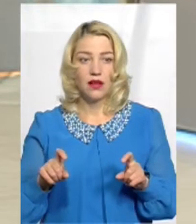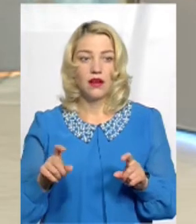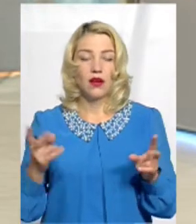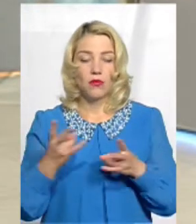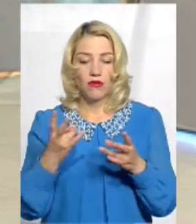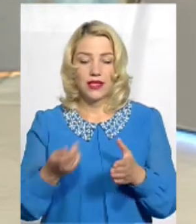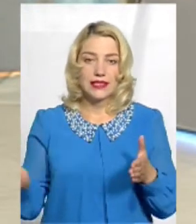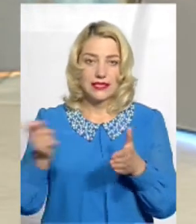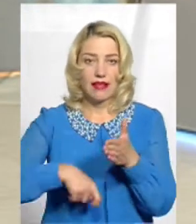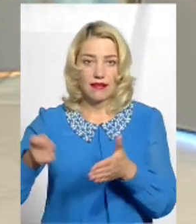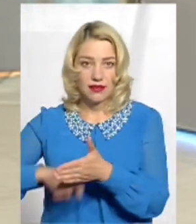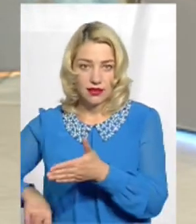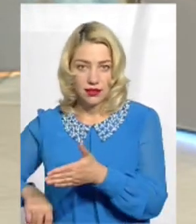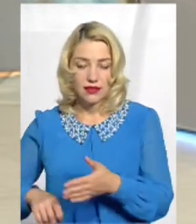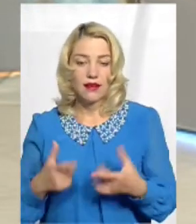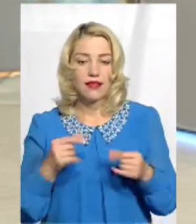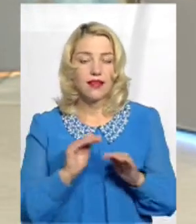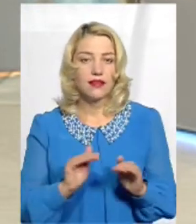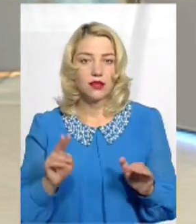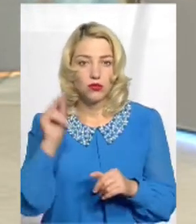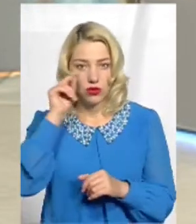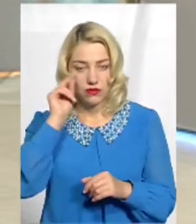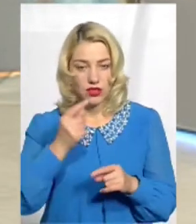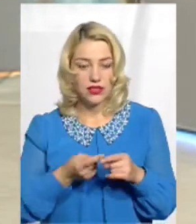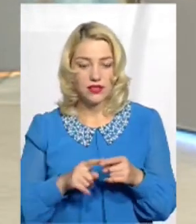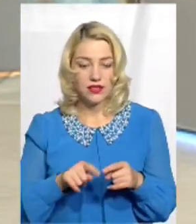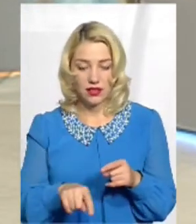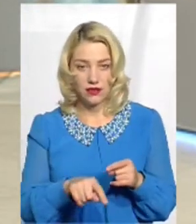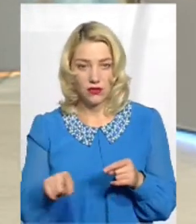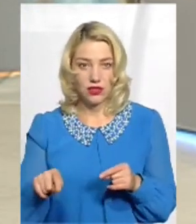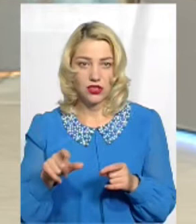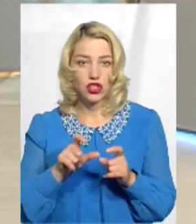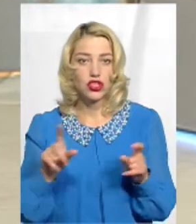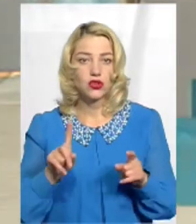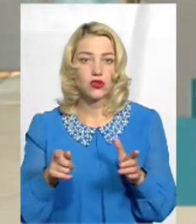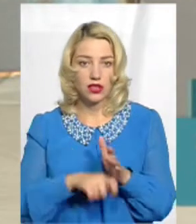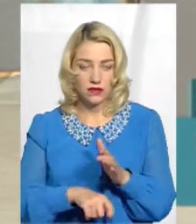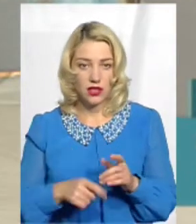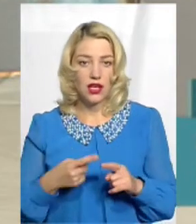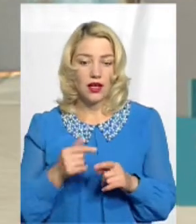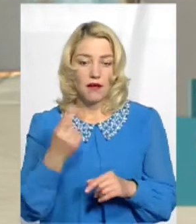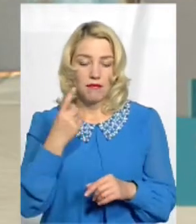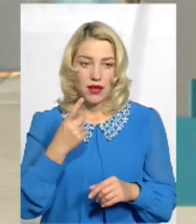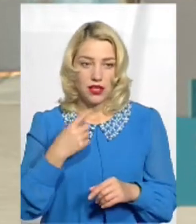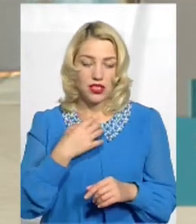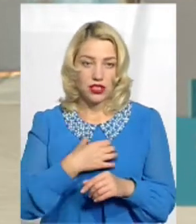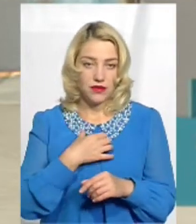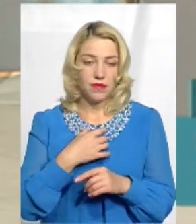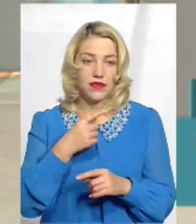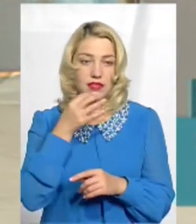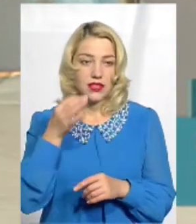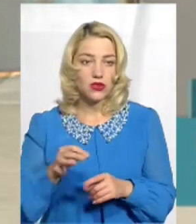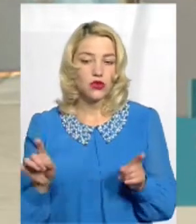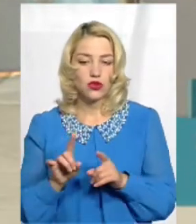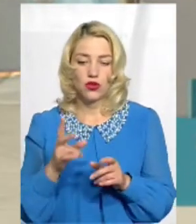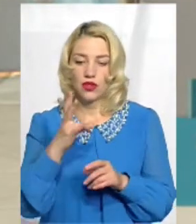мають закритися. Де будуть навчатися діти з цих шкіл? Ну, скажу перш за все, що ми